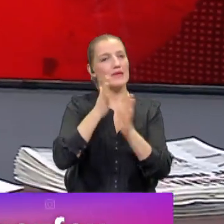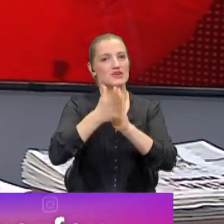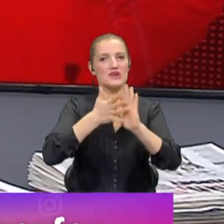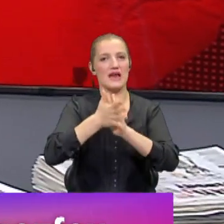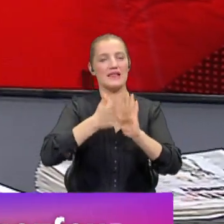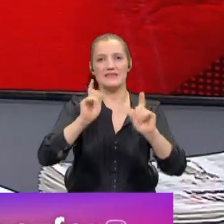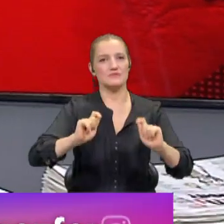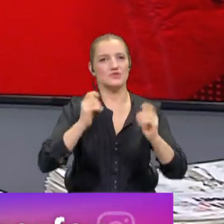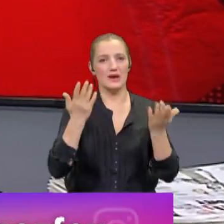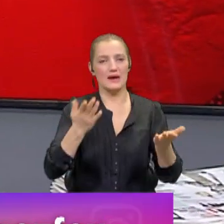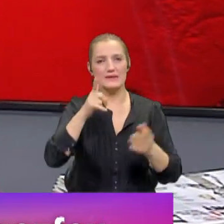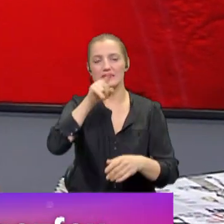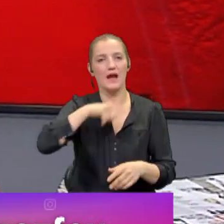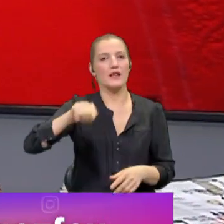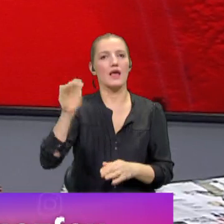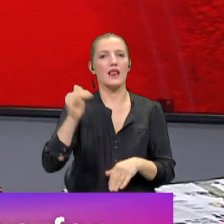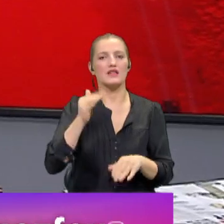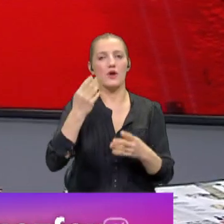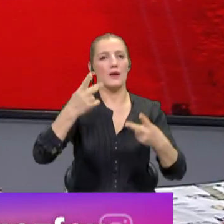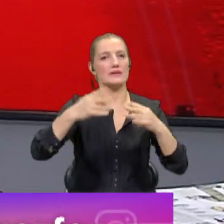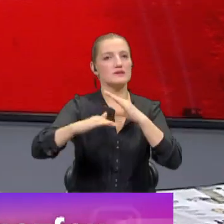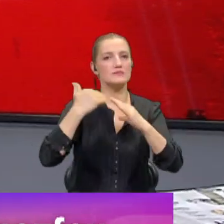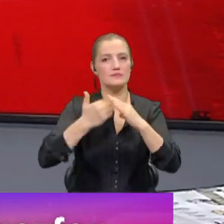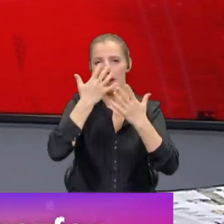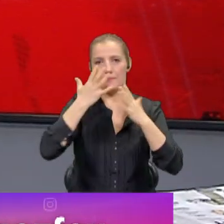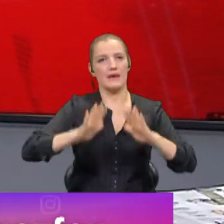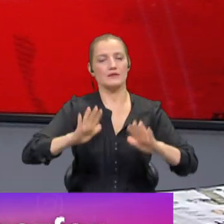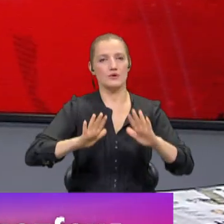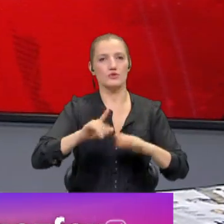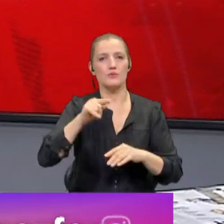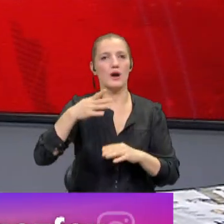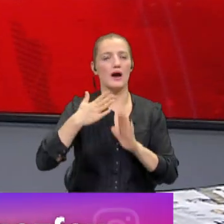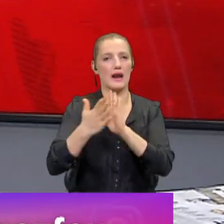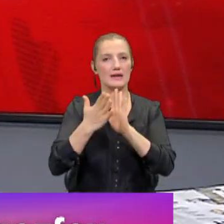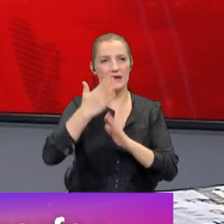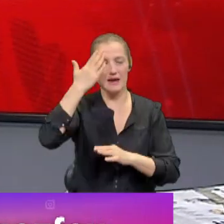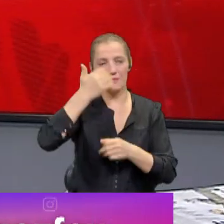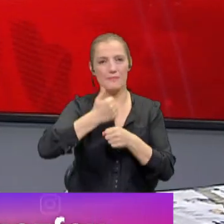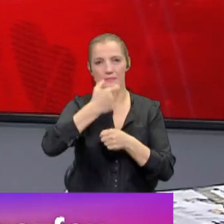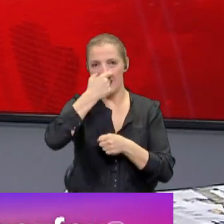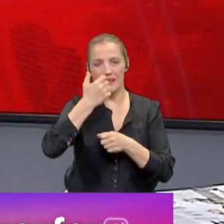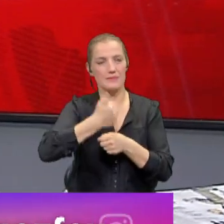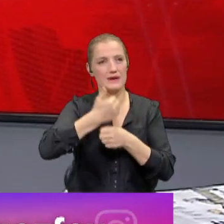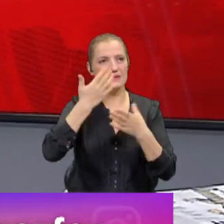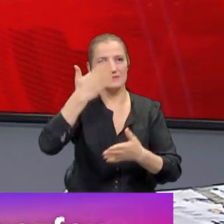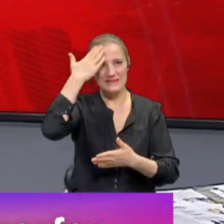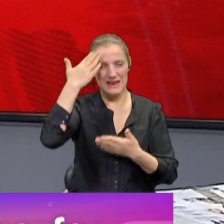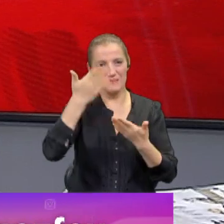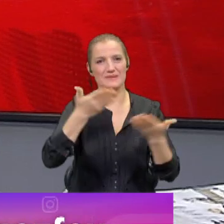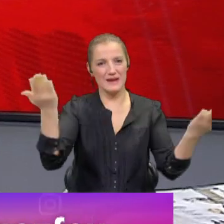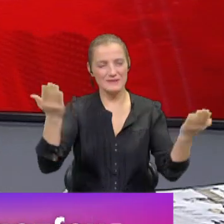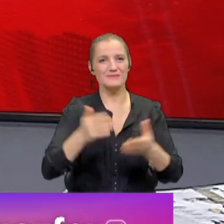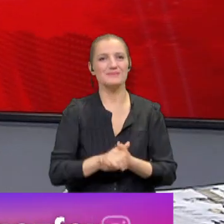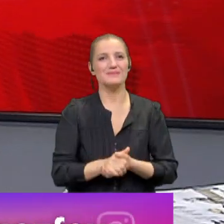hazırladık ama aynı zamanda sizlerden gelecek olan mesajları da bekliyoruz bu arada Meltem Hanım Günaydınlar selamlarım da